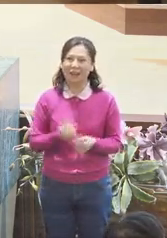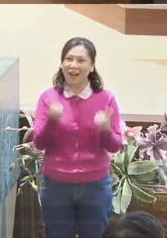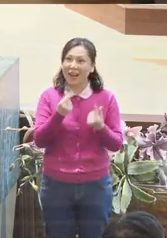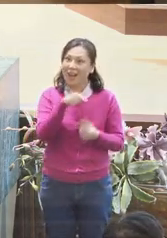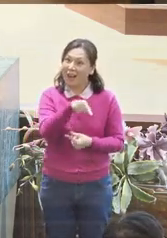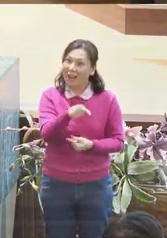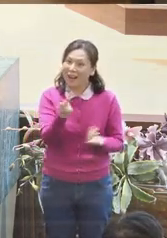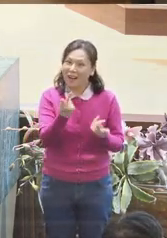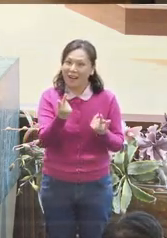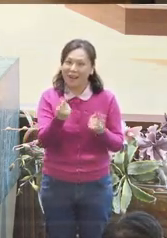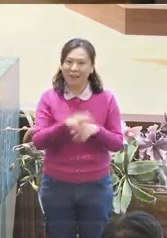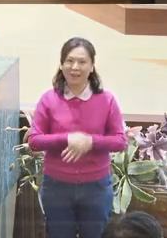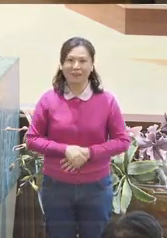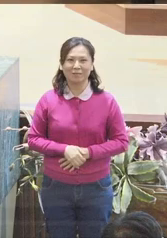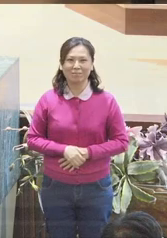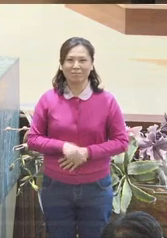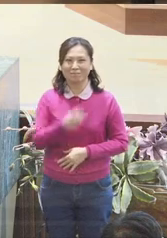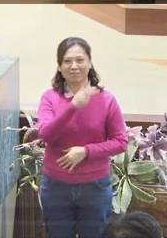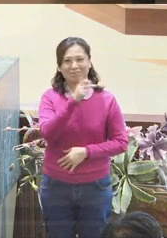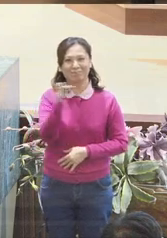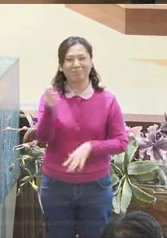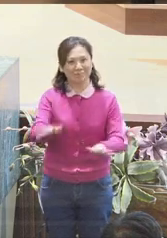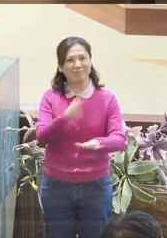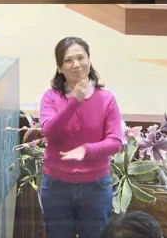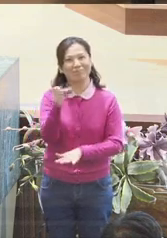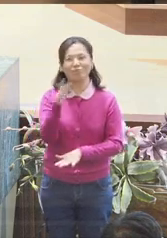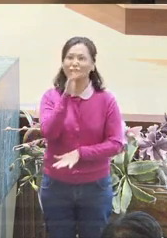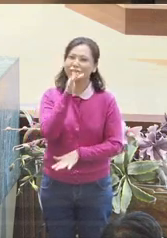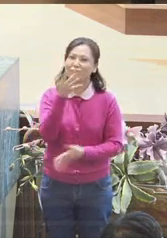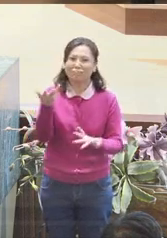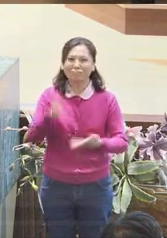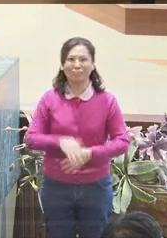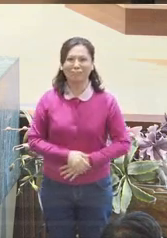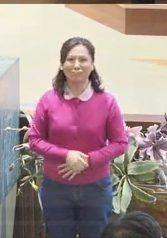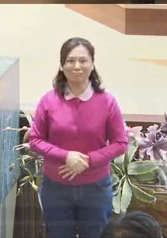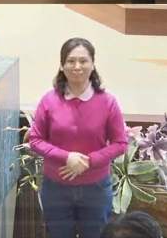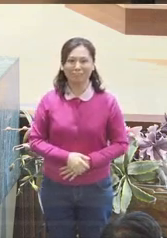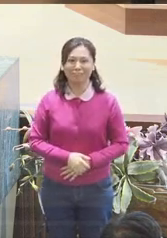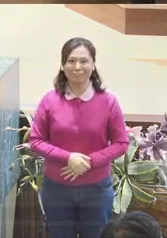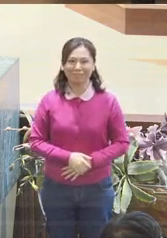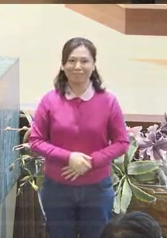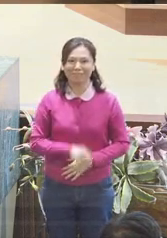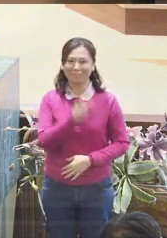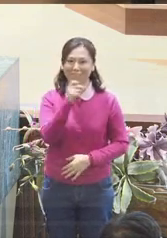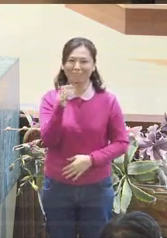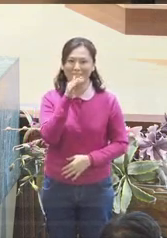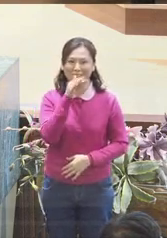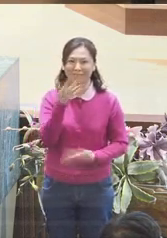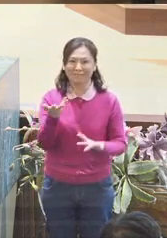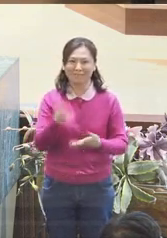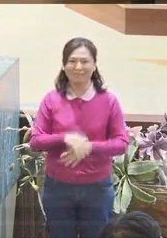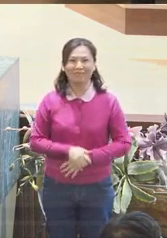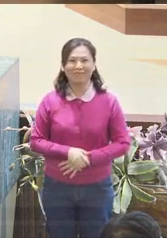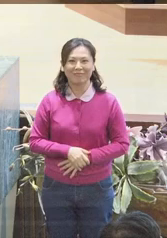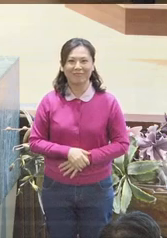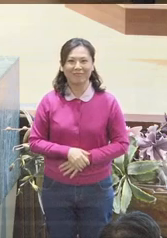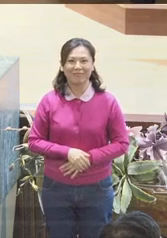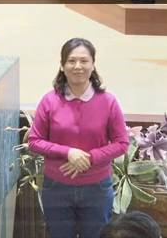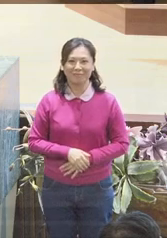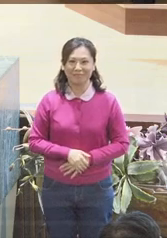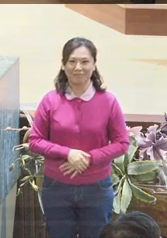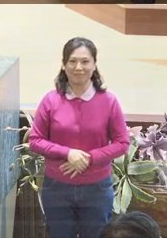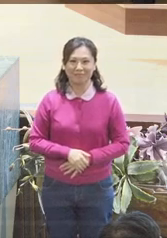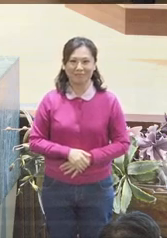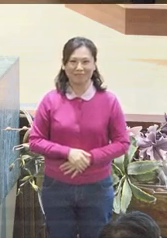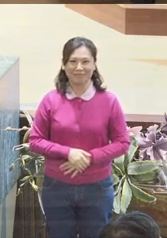making behind open doors you canJoin, so you can join. If you can, you can join. 开门造车，你行你来。Everybody's